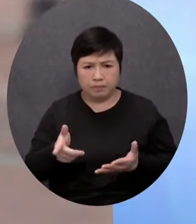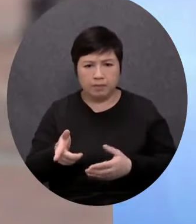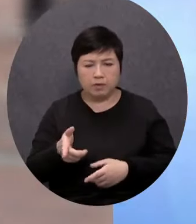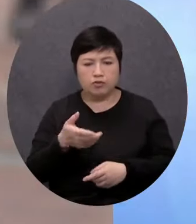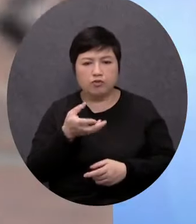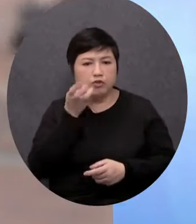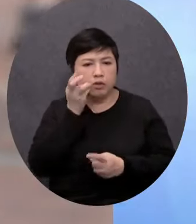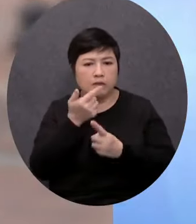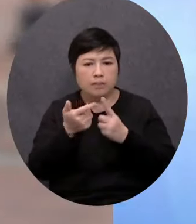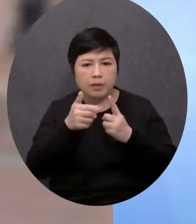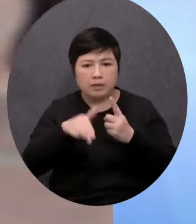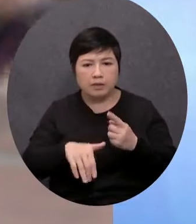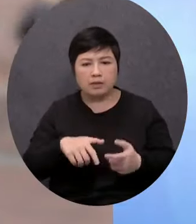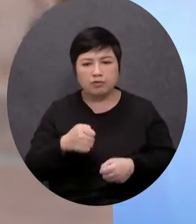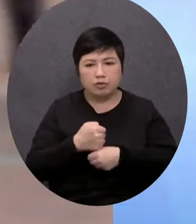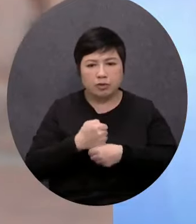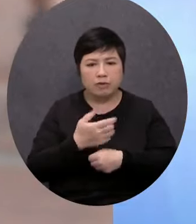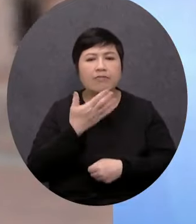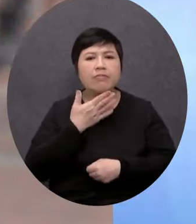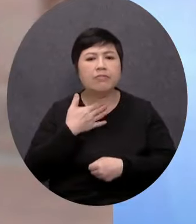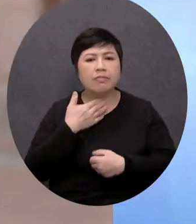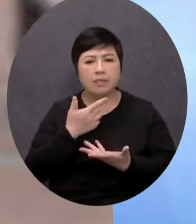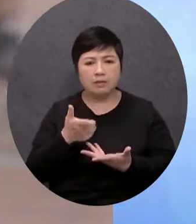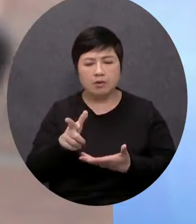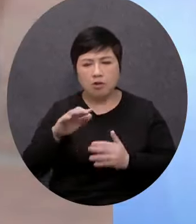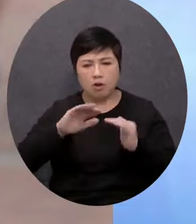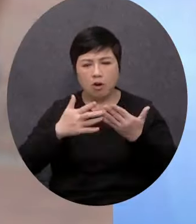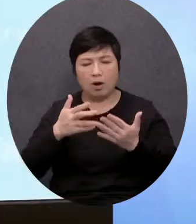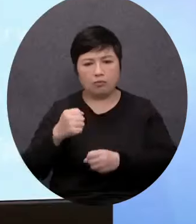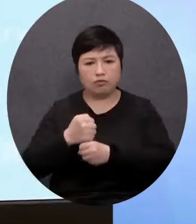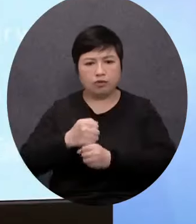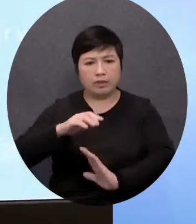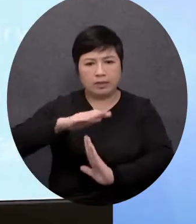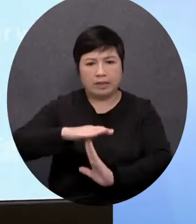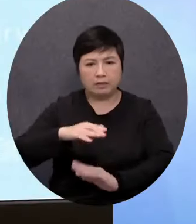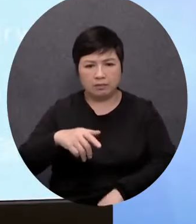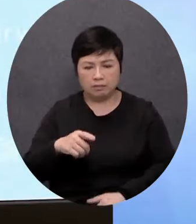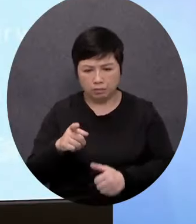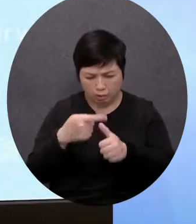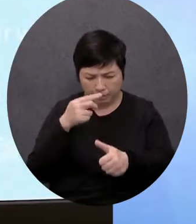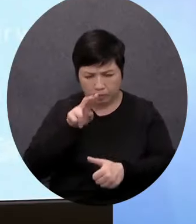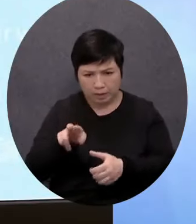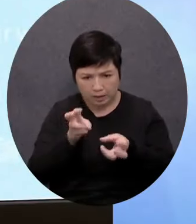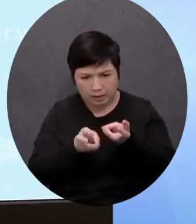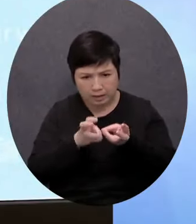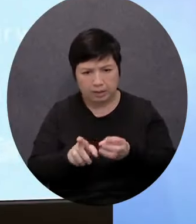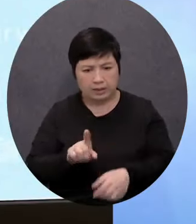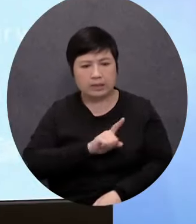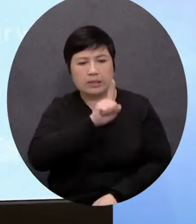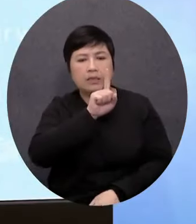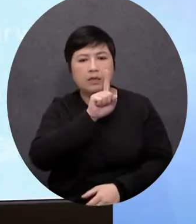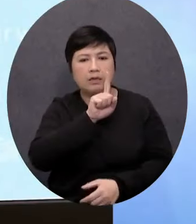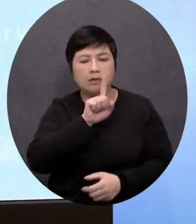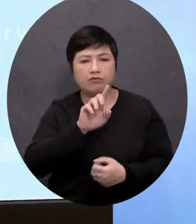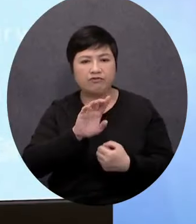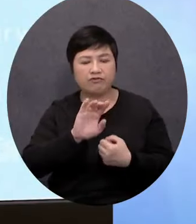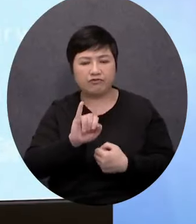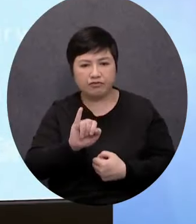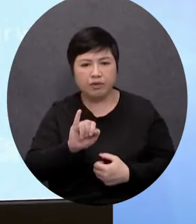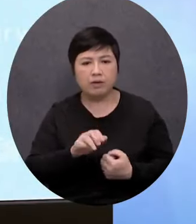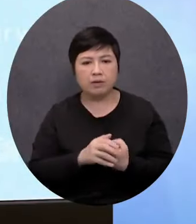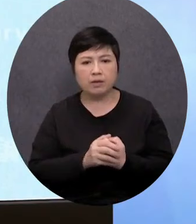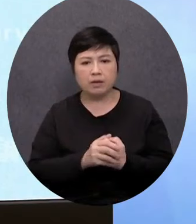人士製作色情物品，已經被學校停職。 初步咧睇到嘅資料咧，就係佢單獨犯案嘅啫。咁啊，頭